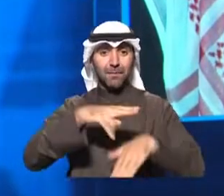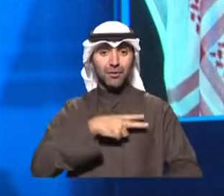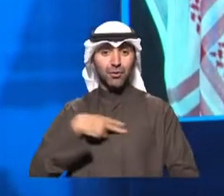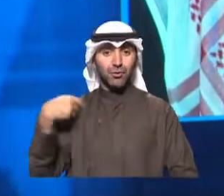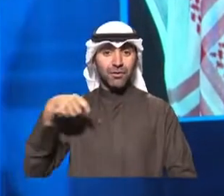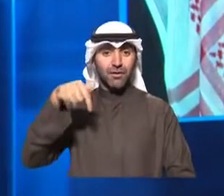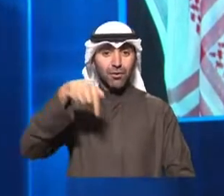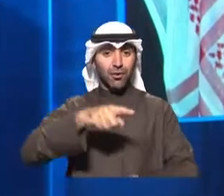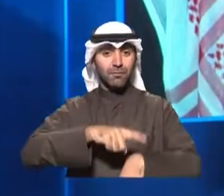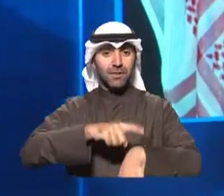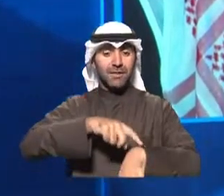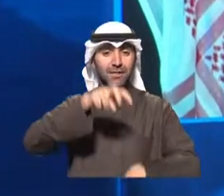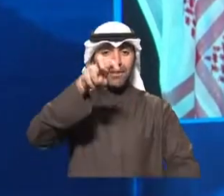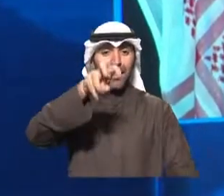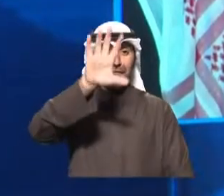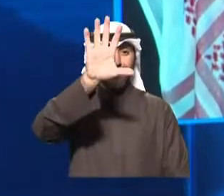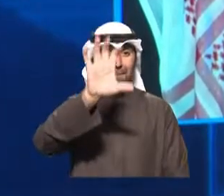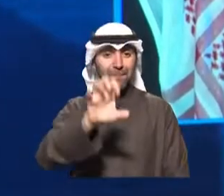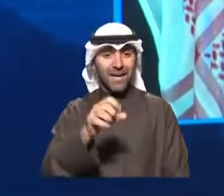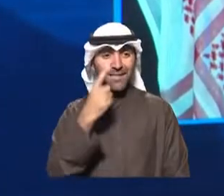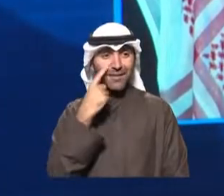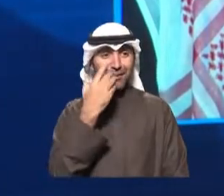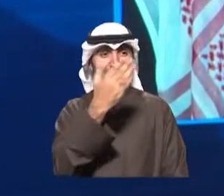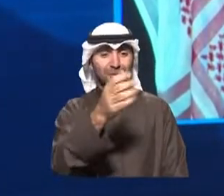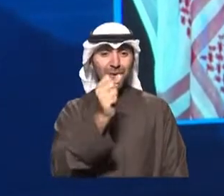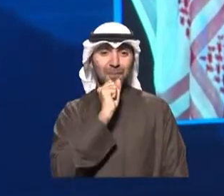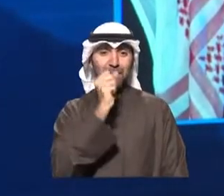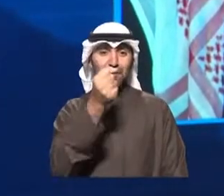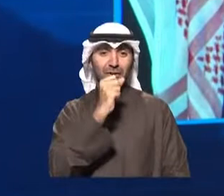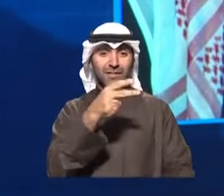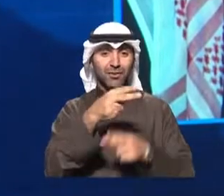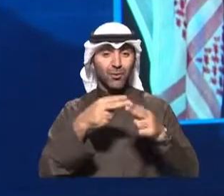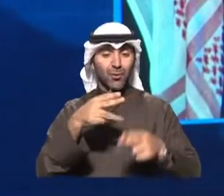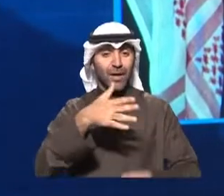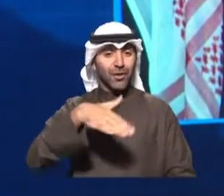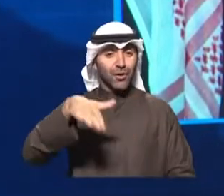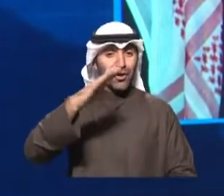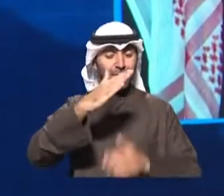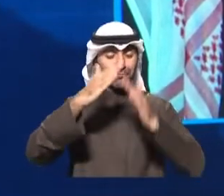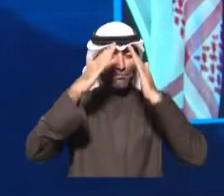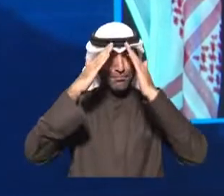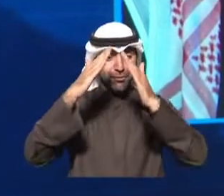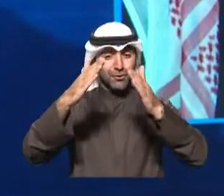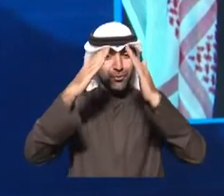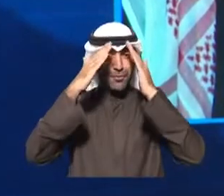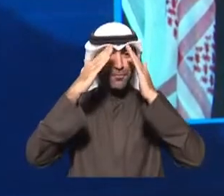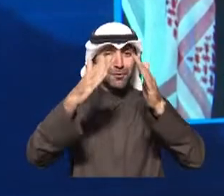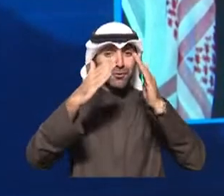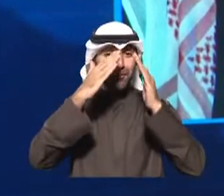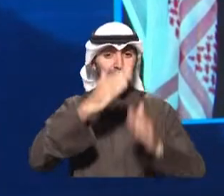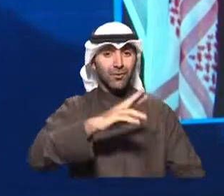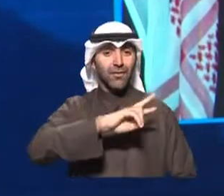لهذا اليوم. كان معنا مشاهدينا رائد شمري من مجمع الأفنيوز التجاري، وكان معنا أيضا